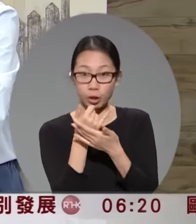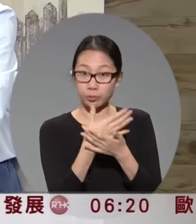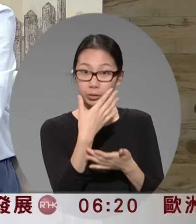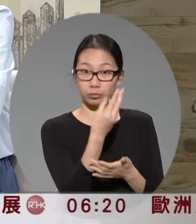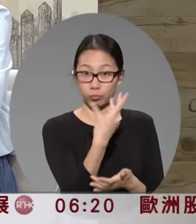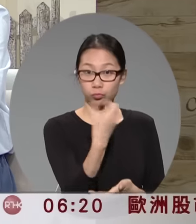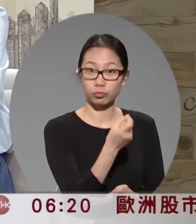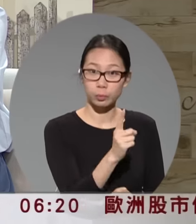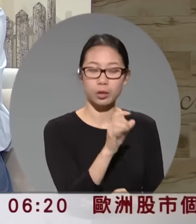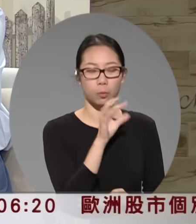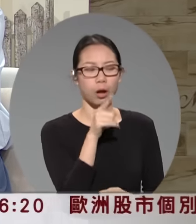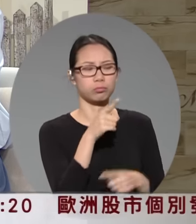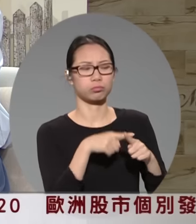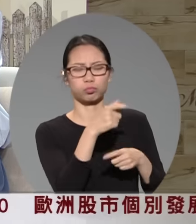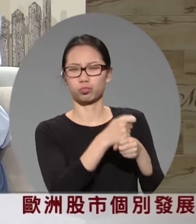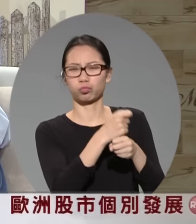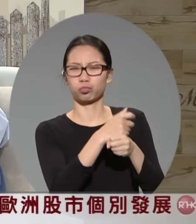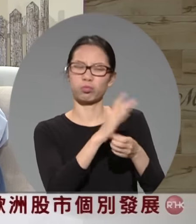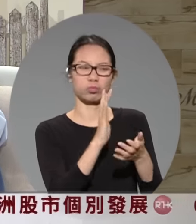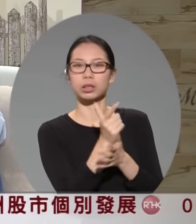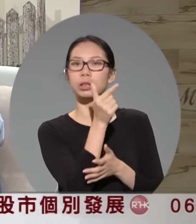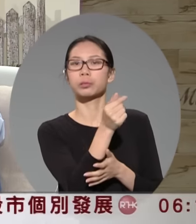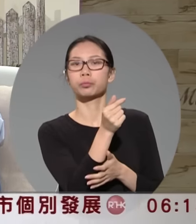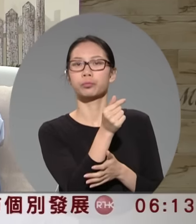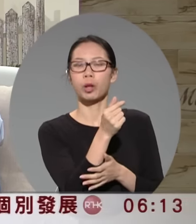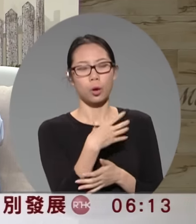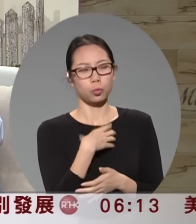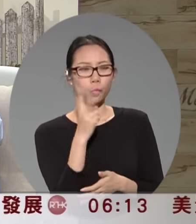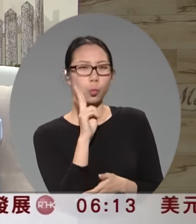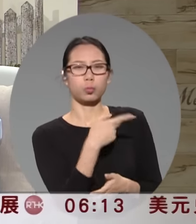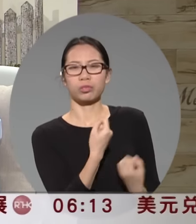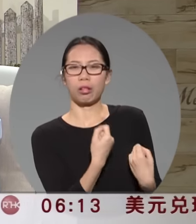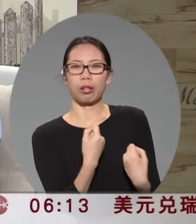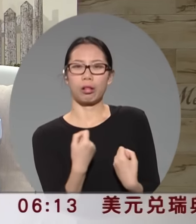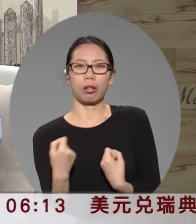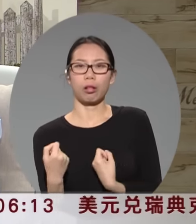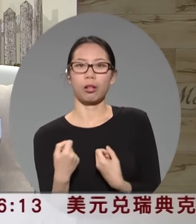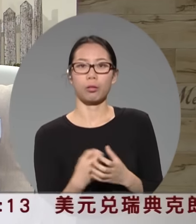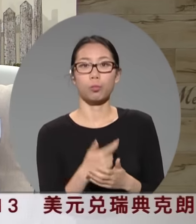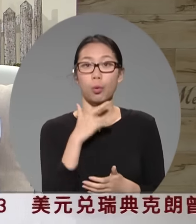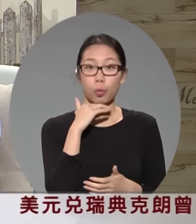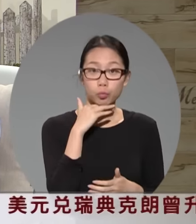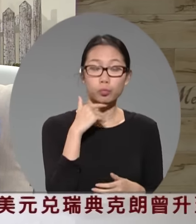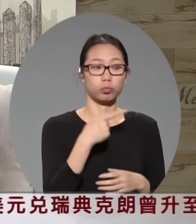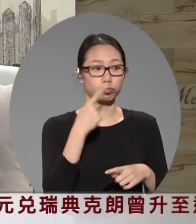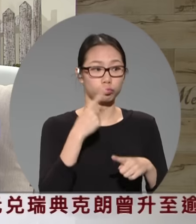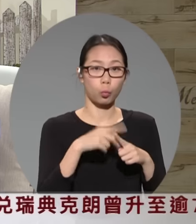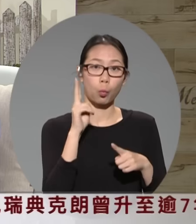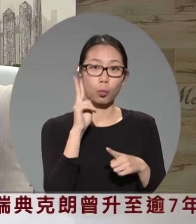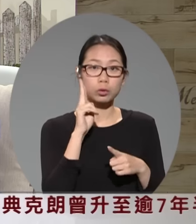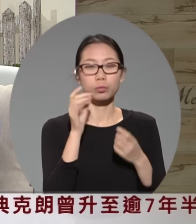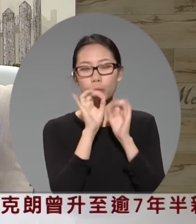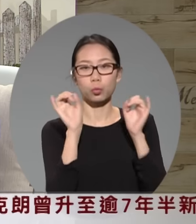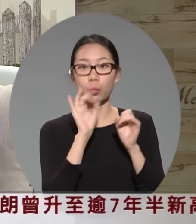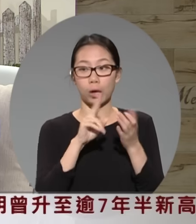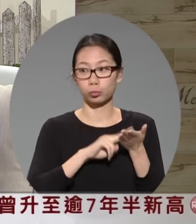John 咧就做咗財政司長咧10年啦，覺得有啲 hea 住做咁話喎。咁又話如果曾俊華真係好似一啲報道咁講，